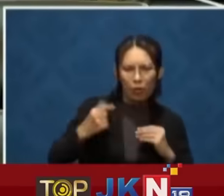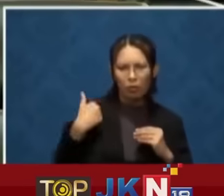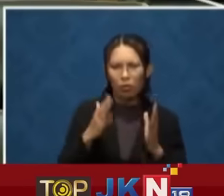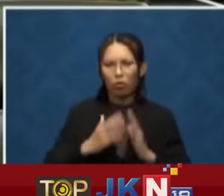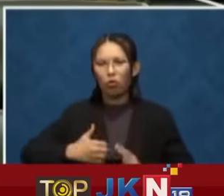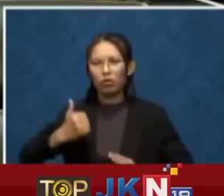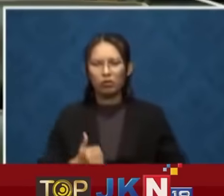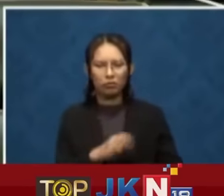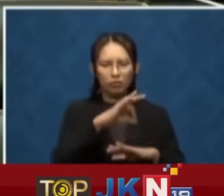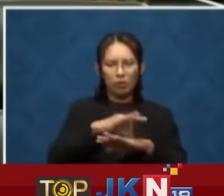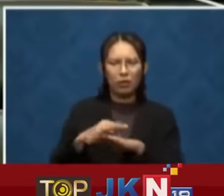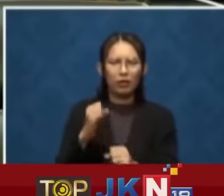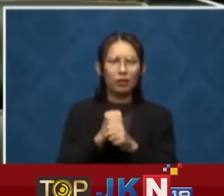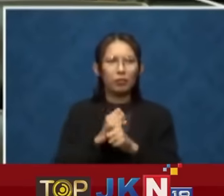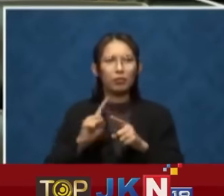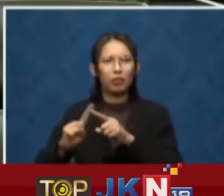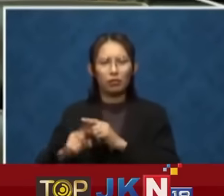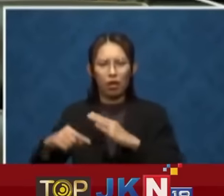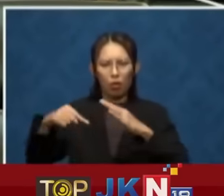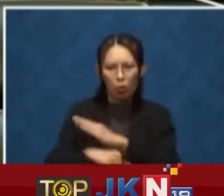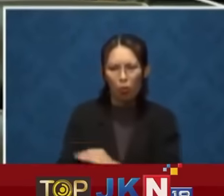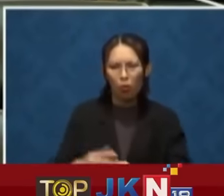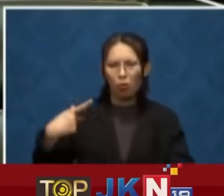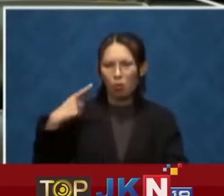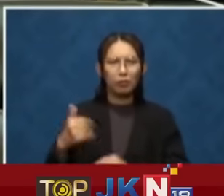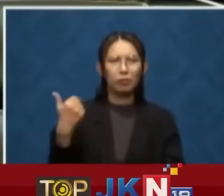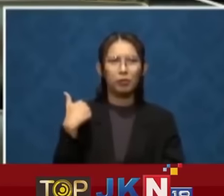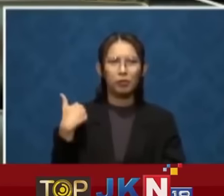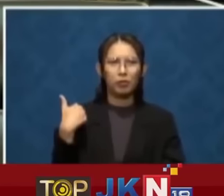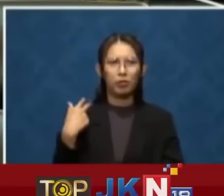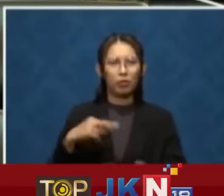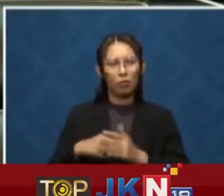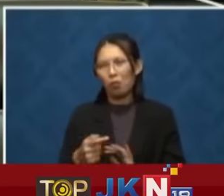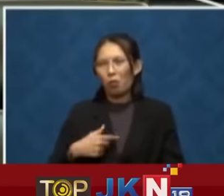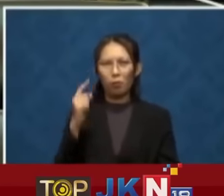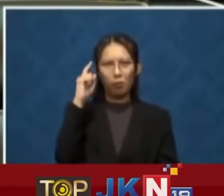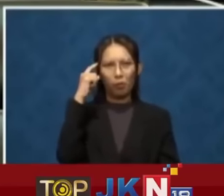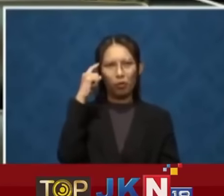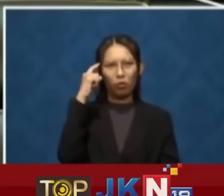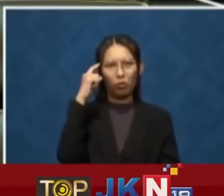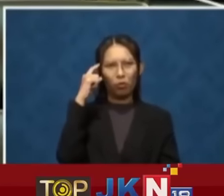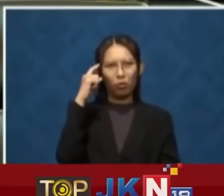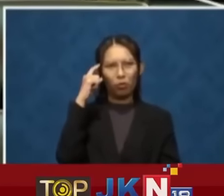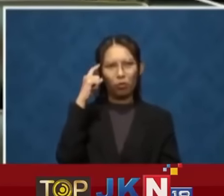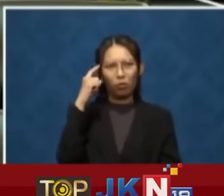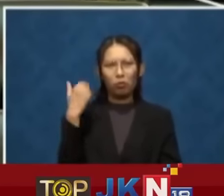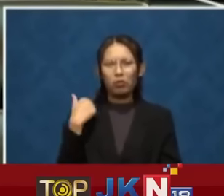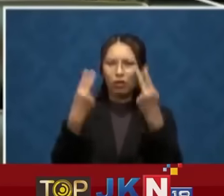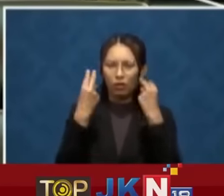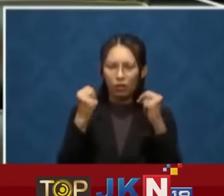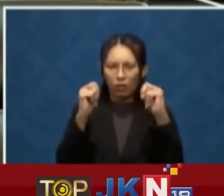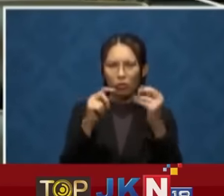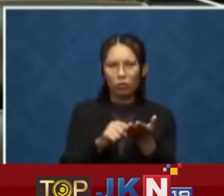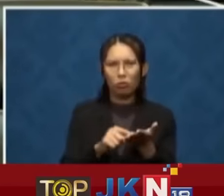ใช้ตำแหน่งหน้าที่ของตนแสวงหาผลประโยชน์โดยมิชอบผมไม่แน่ใจว่าท่านที่เพิ่งถูกเสนอชื่อเนี่ยท่